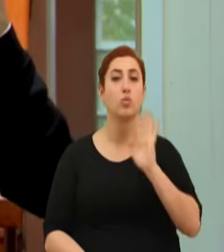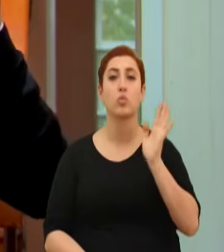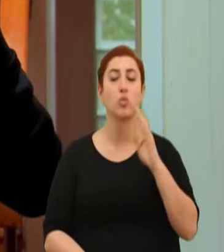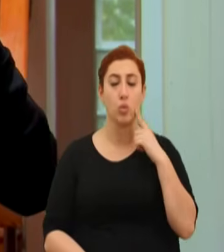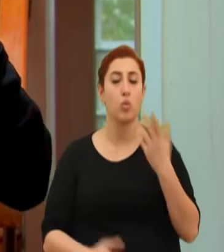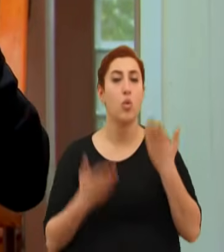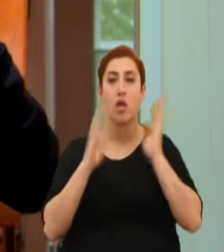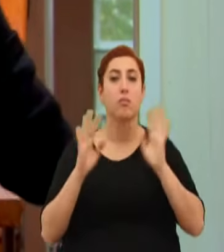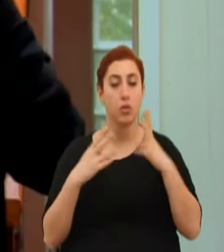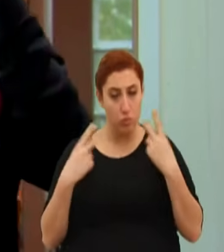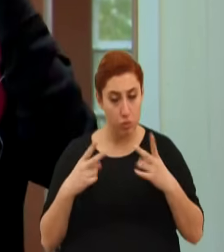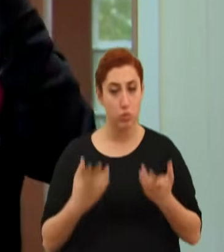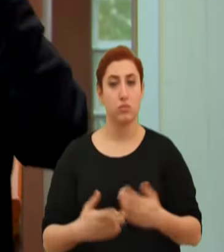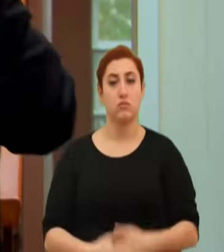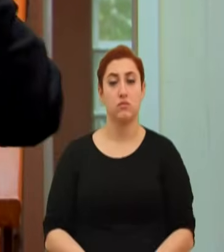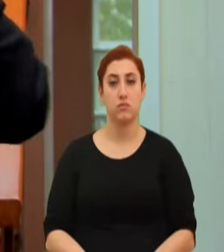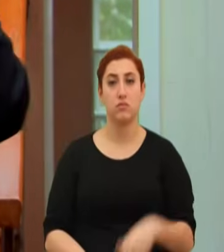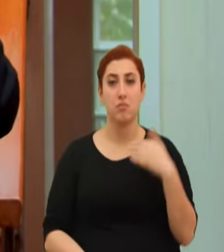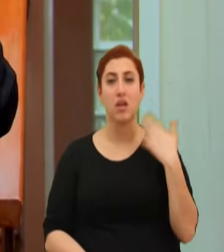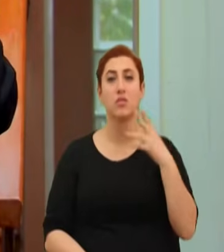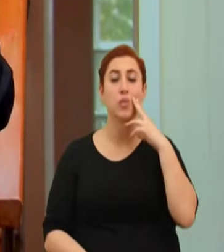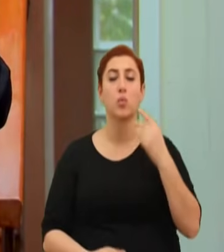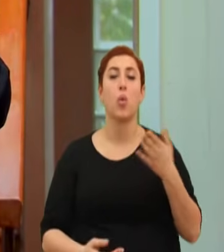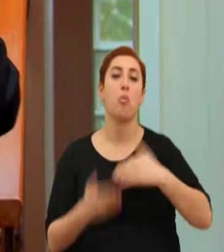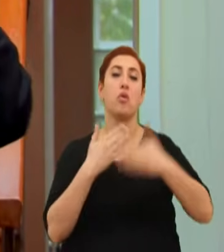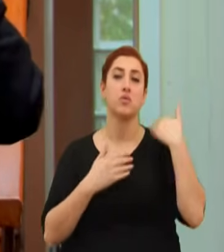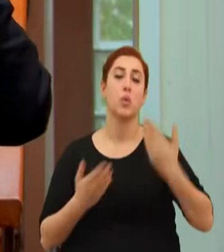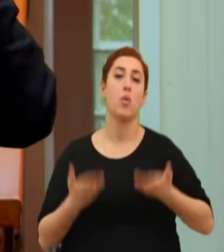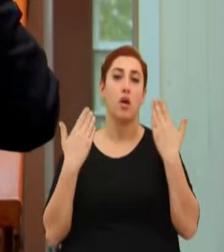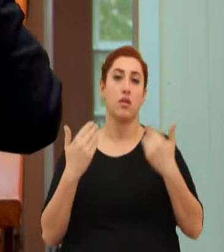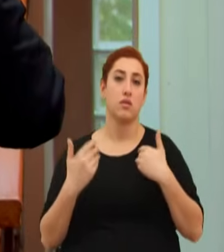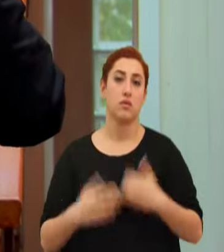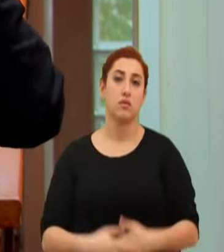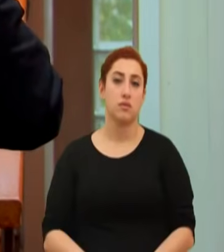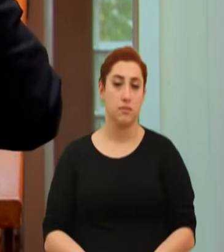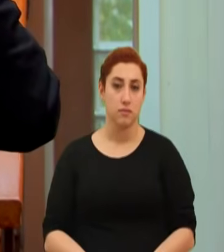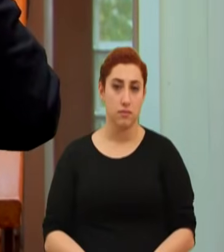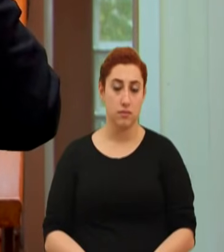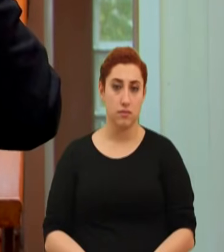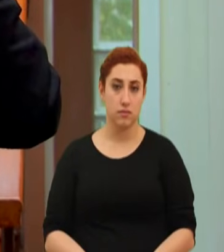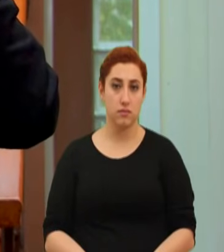Yok, uyandırmadınız. Olur mu öyle şey? Ben zaten uyanmıştım.